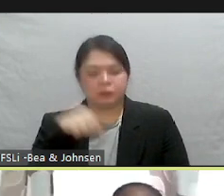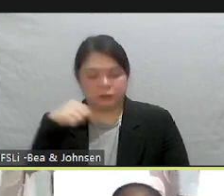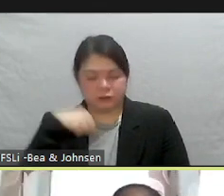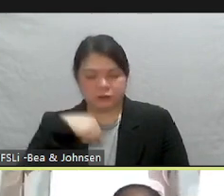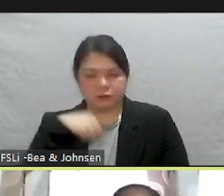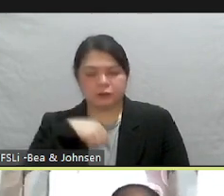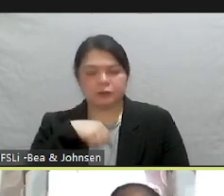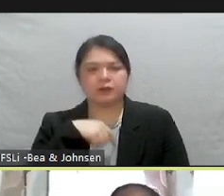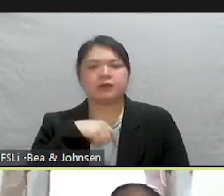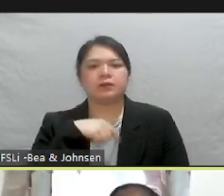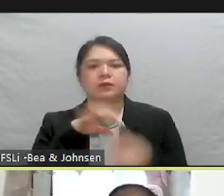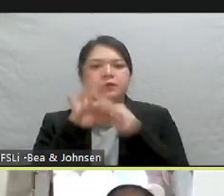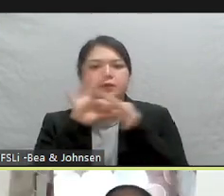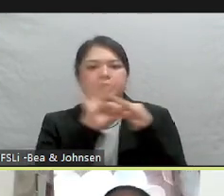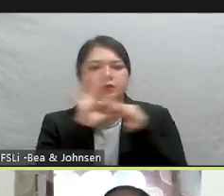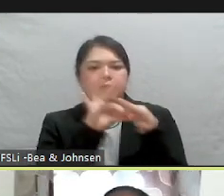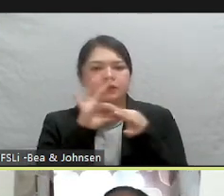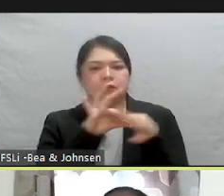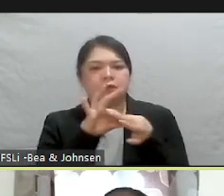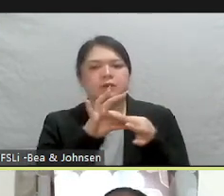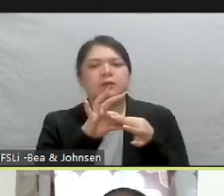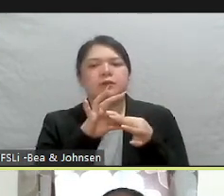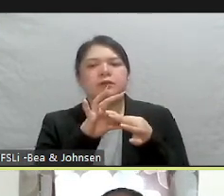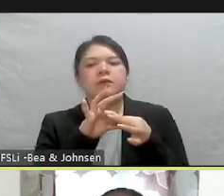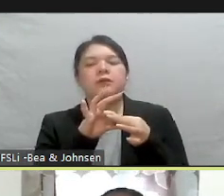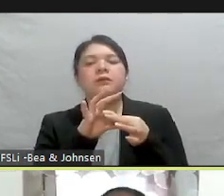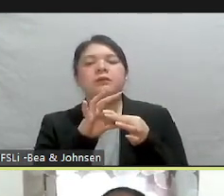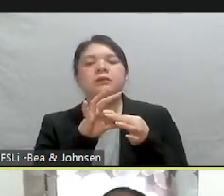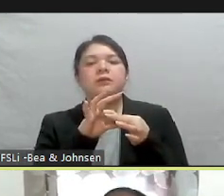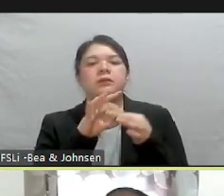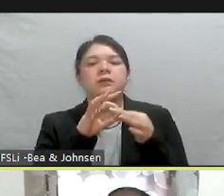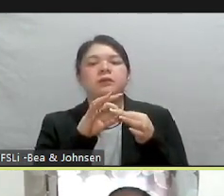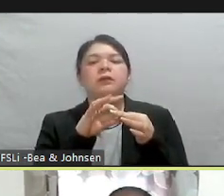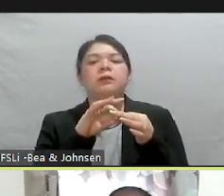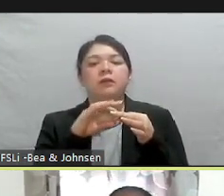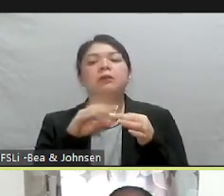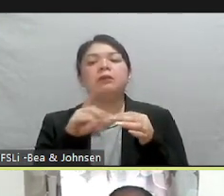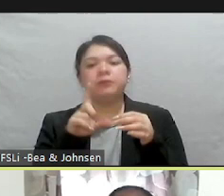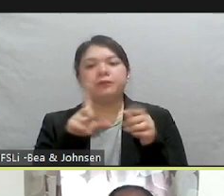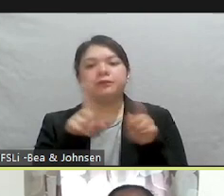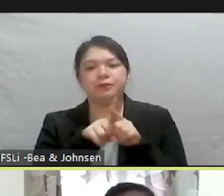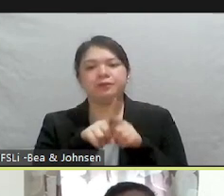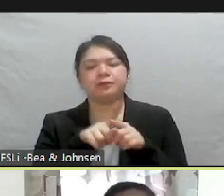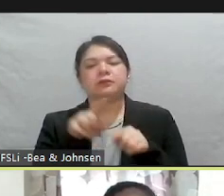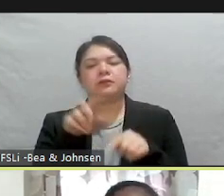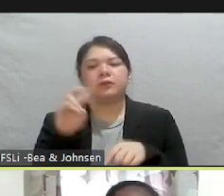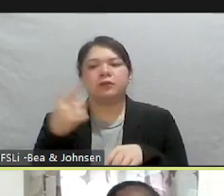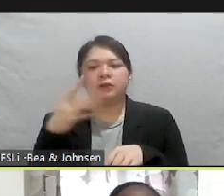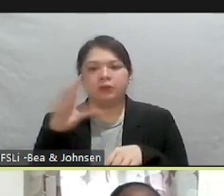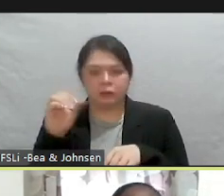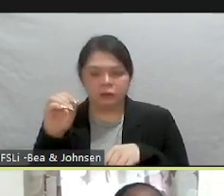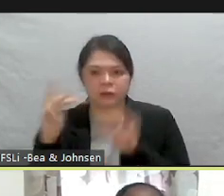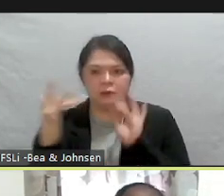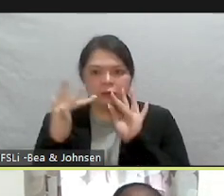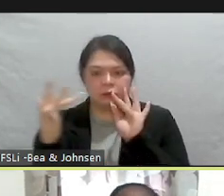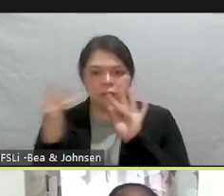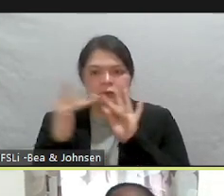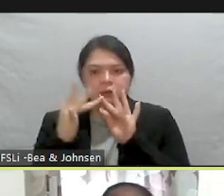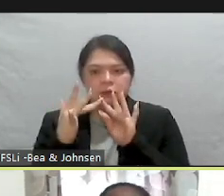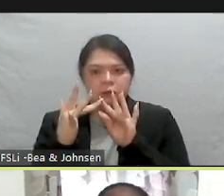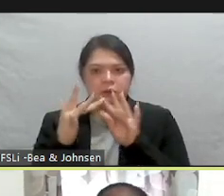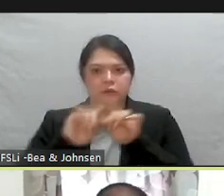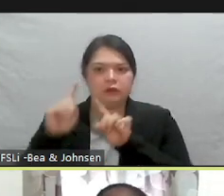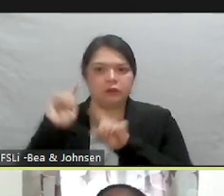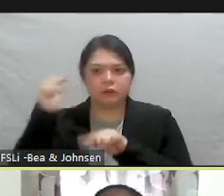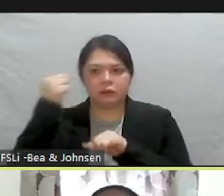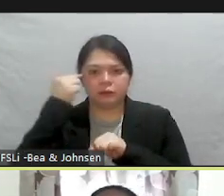po sa pamamagitan ng mga itong NGO at saka mga ano po mga government